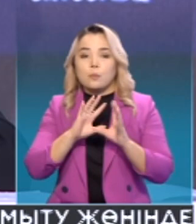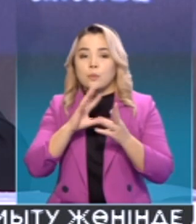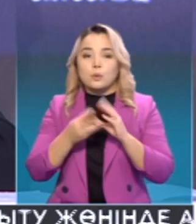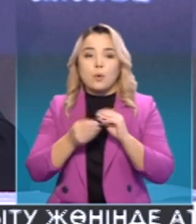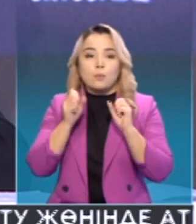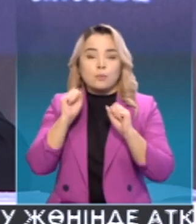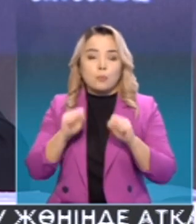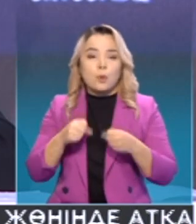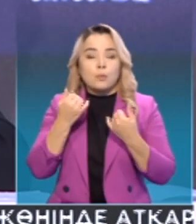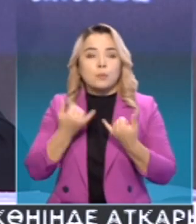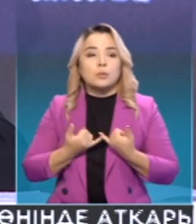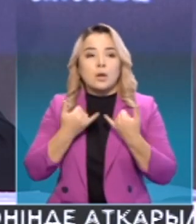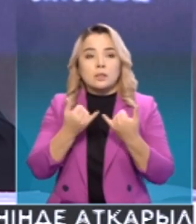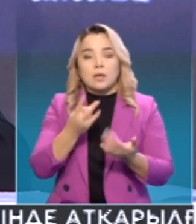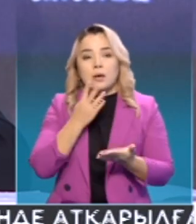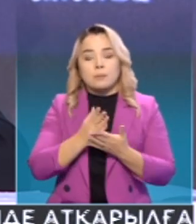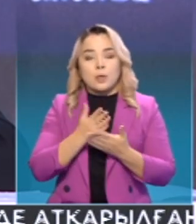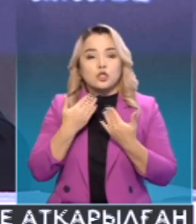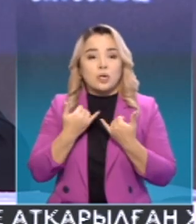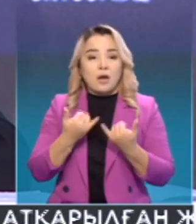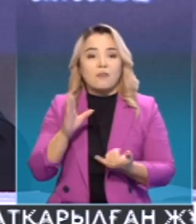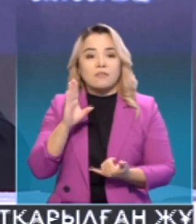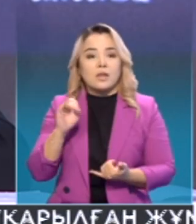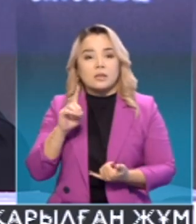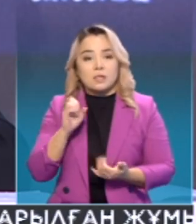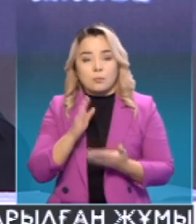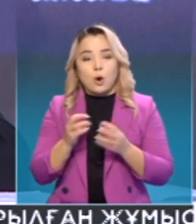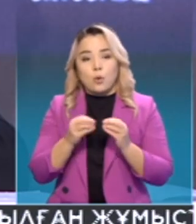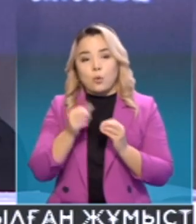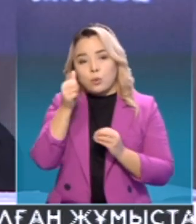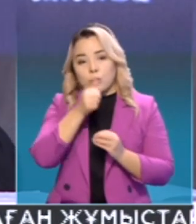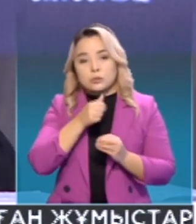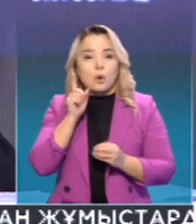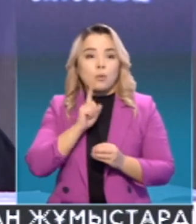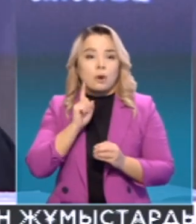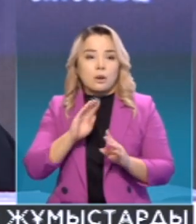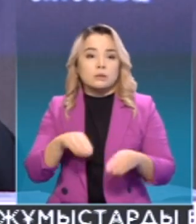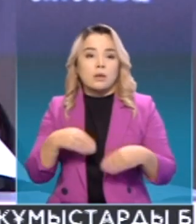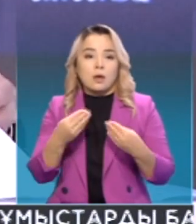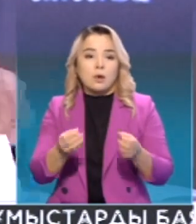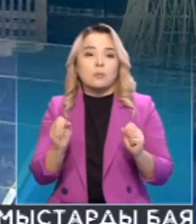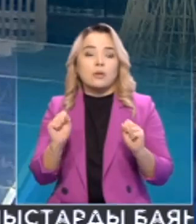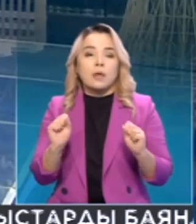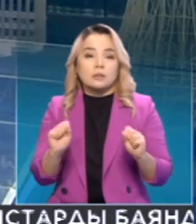және олардың жеңілдетілген визалар беріледі. 10 жылға шейін уақытша тұру мүмкіндігін алатын болады.